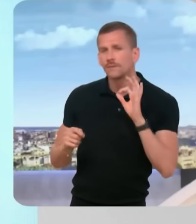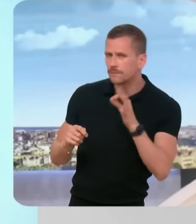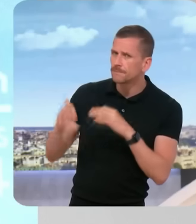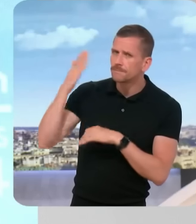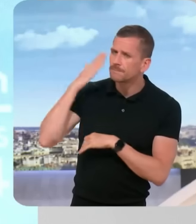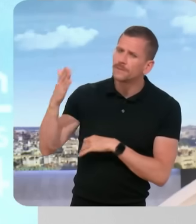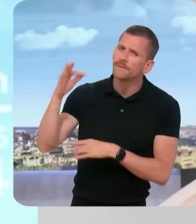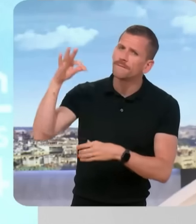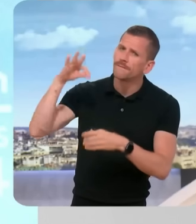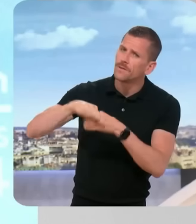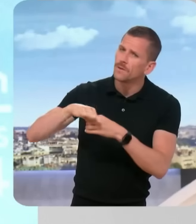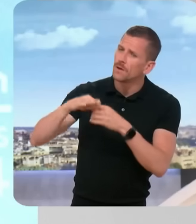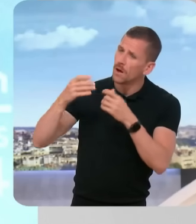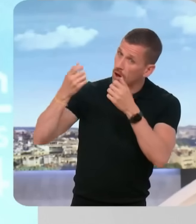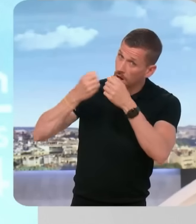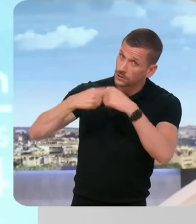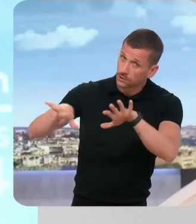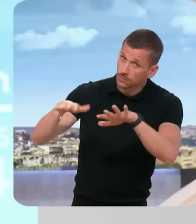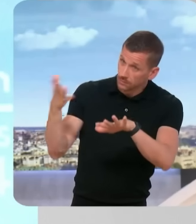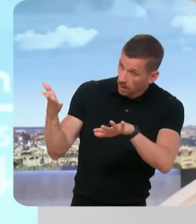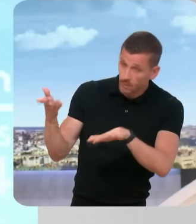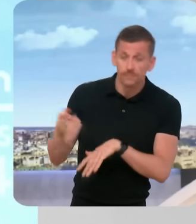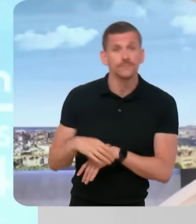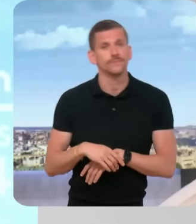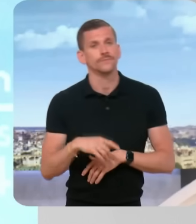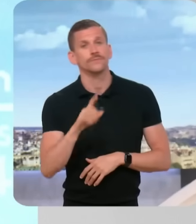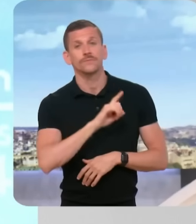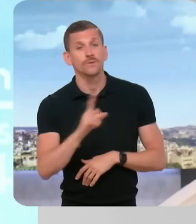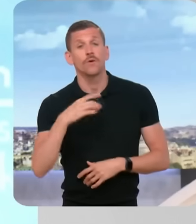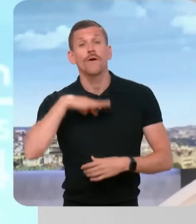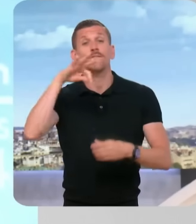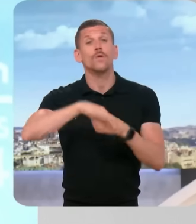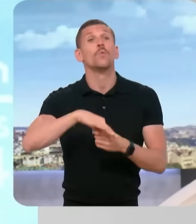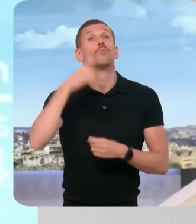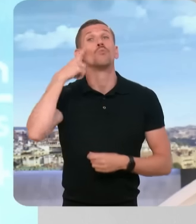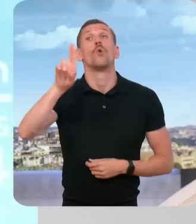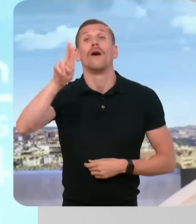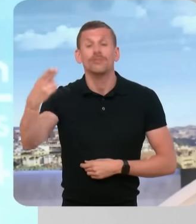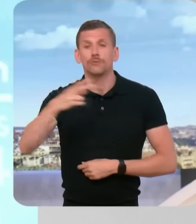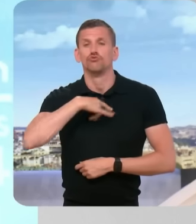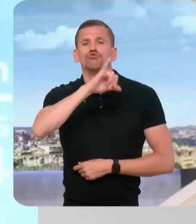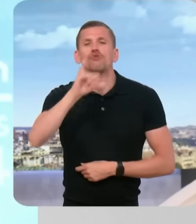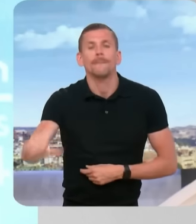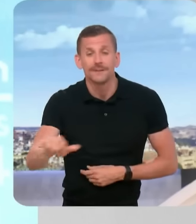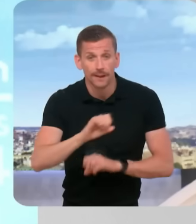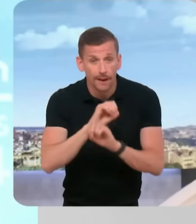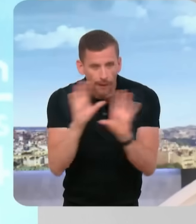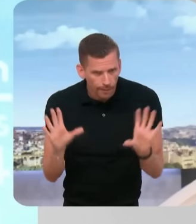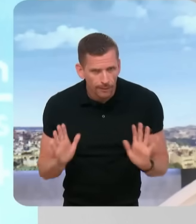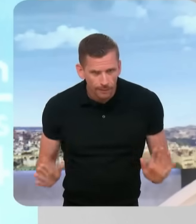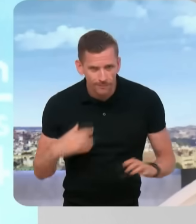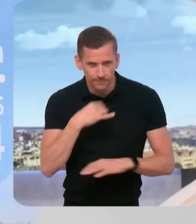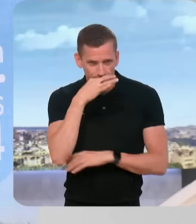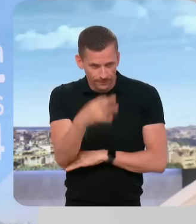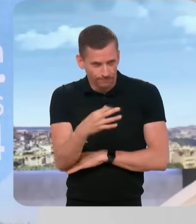Renaissance Nous dirons toujours pas une voix pour l'extrême droite, comme nous l'avons toujours fait. Mais pour ça, il faudrait peut-être aussi que nos